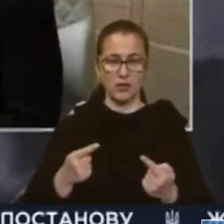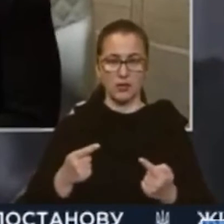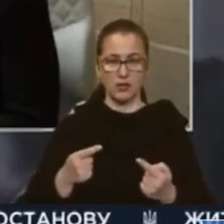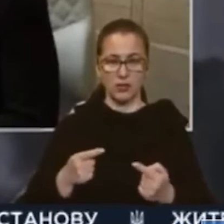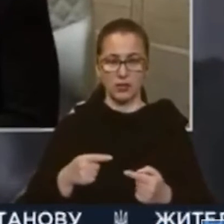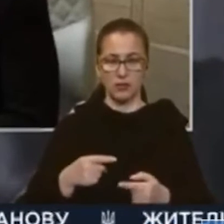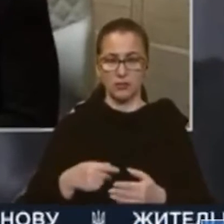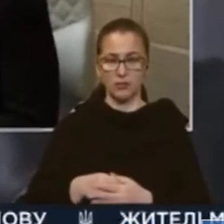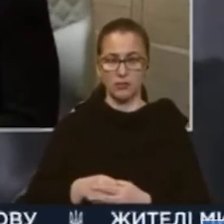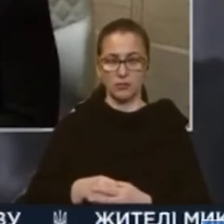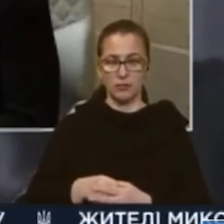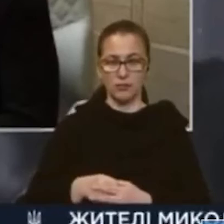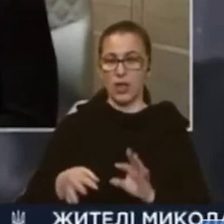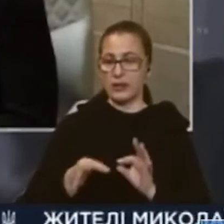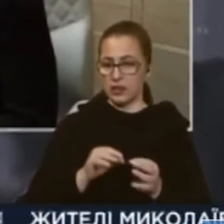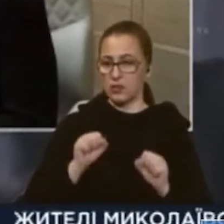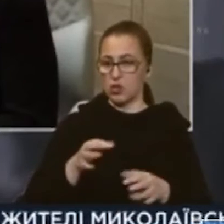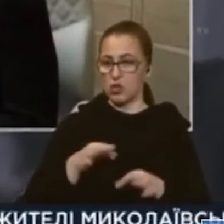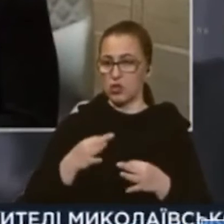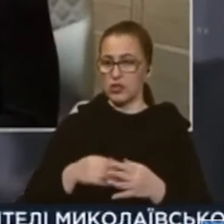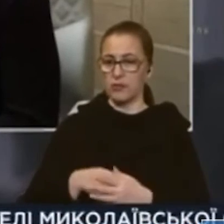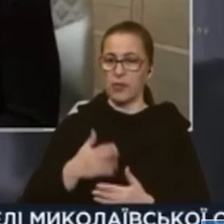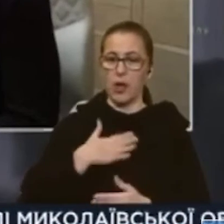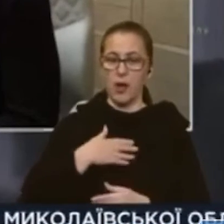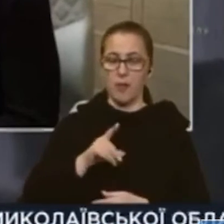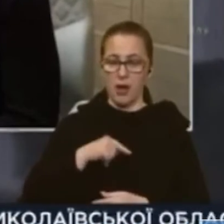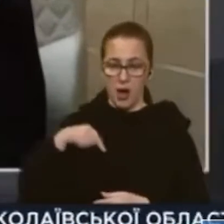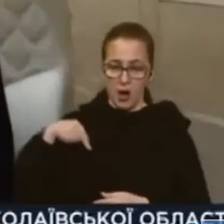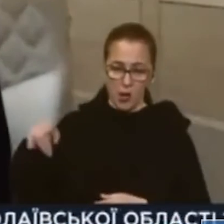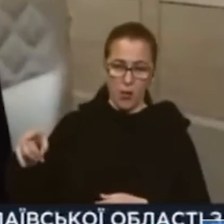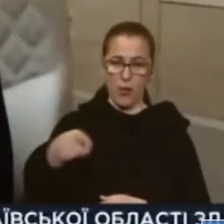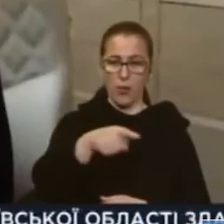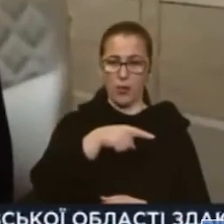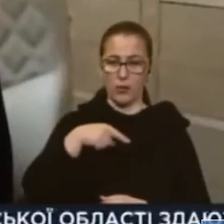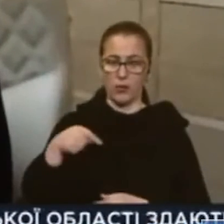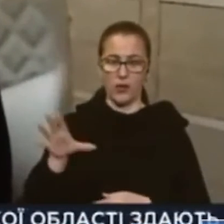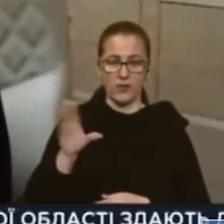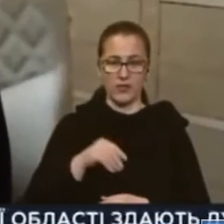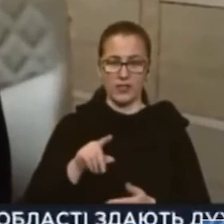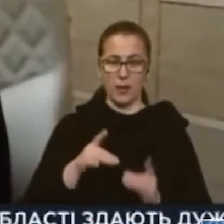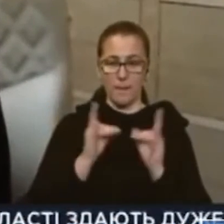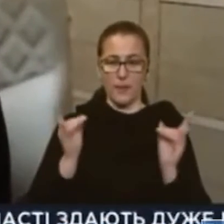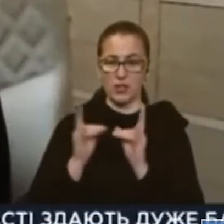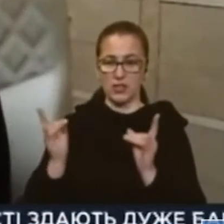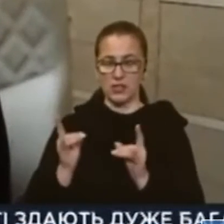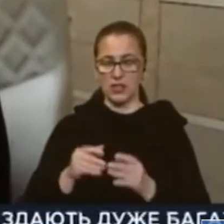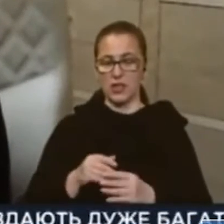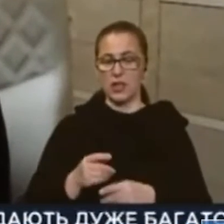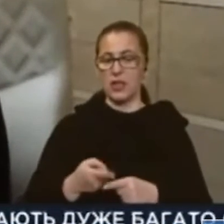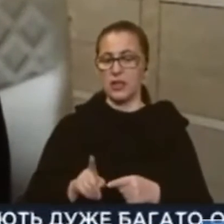детальніше розказати про це? Які там були проблеми? Ми об'їжджали повністю всі міста, всі мости,